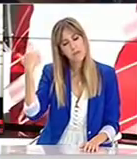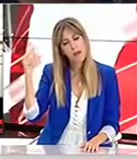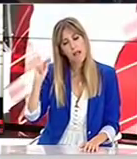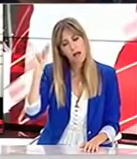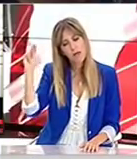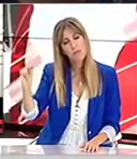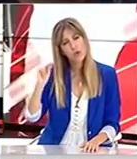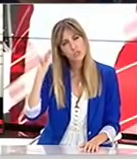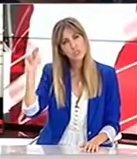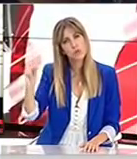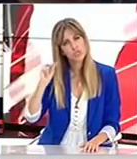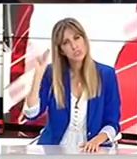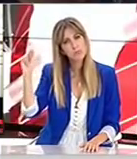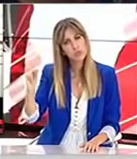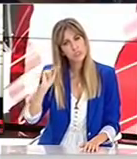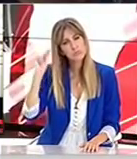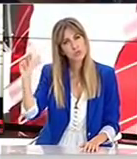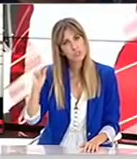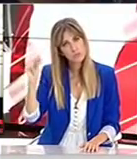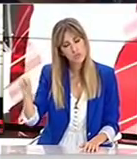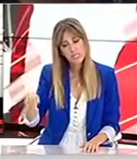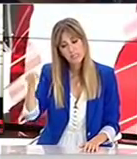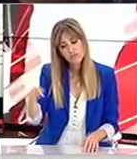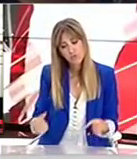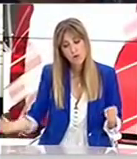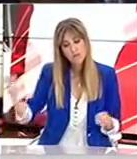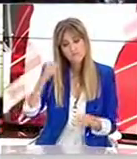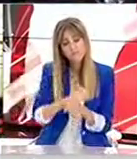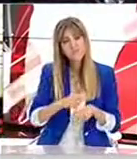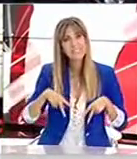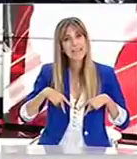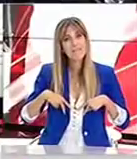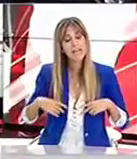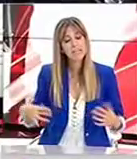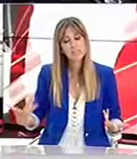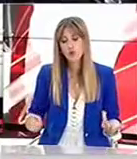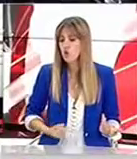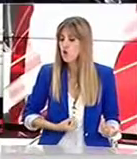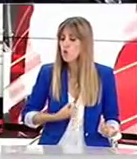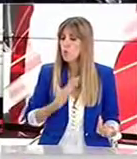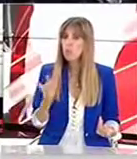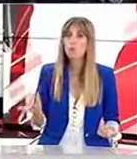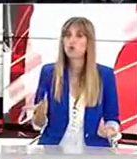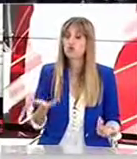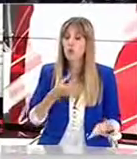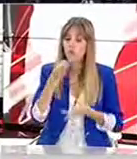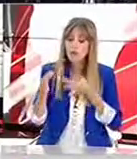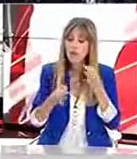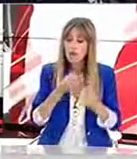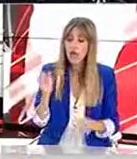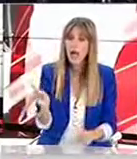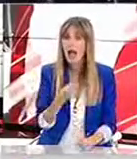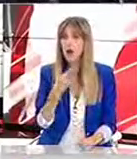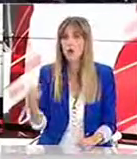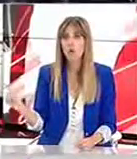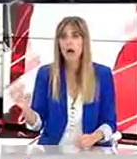εάν νιώθετε ότι σας βαρύνει αυτό το γεγονός στην αποδοχή των εξαγγελιών που κάνατε χθες από το κοινωνικό